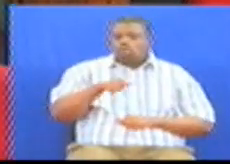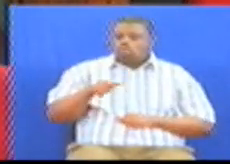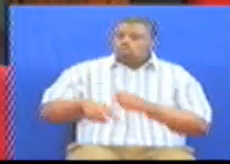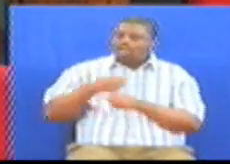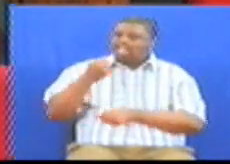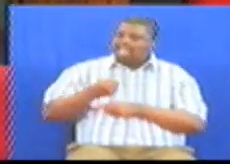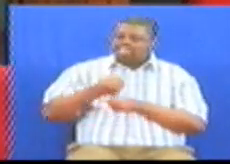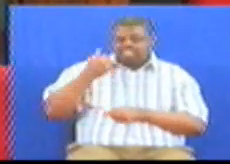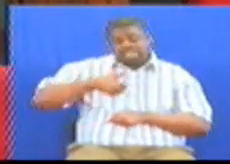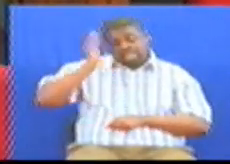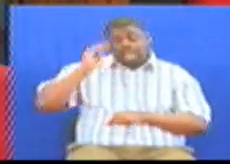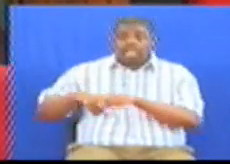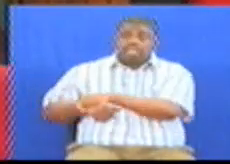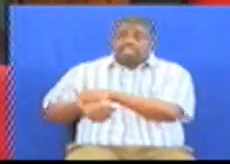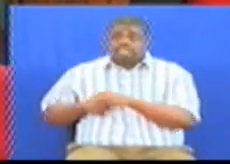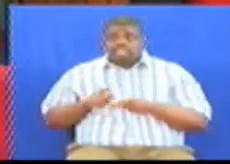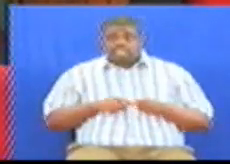sasa ile hospitali tunaitumia kama